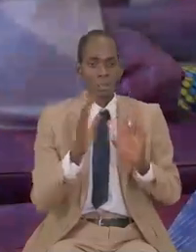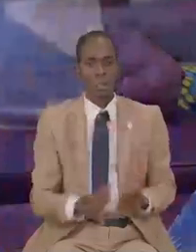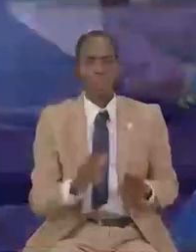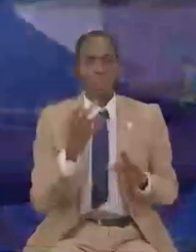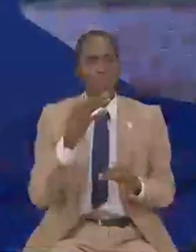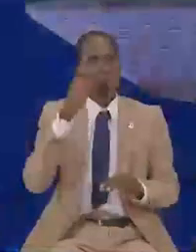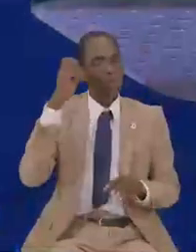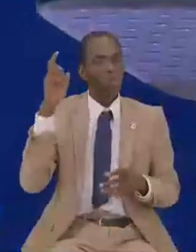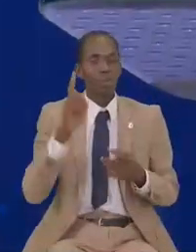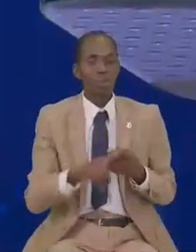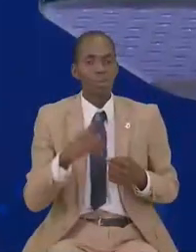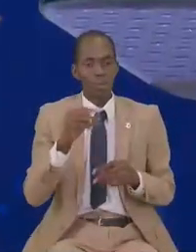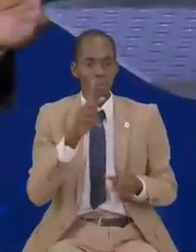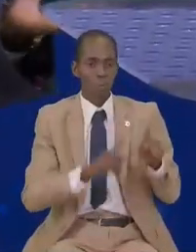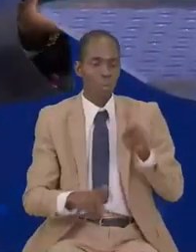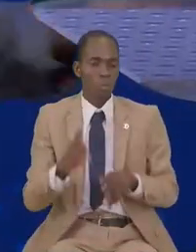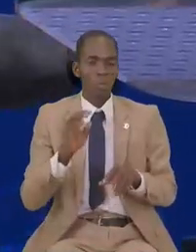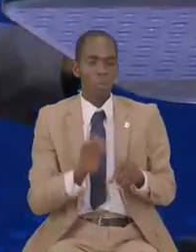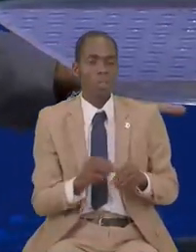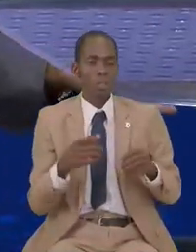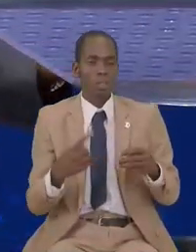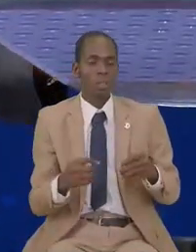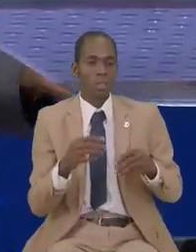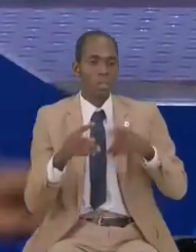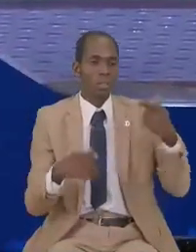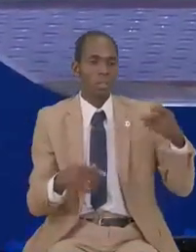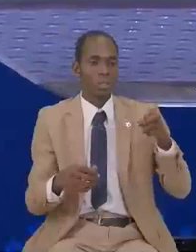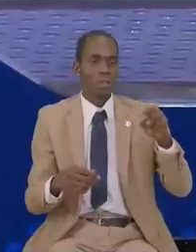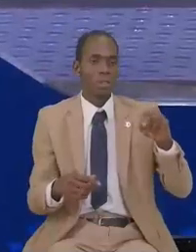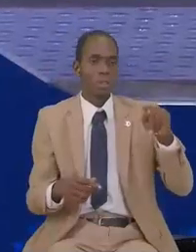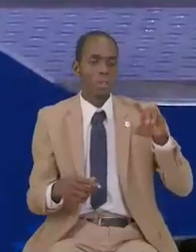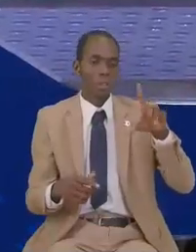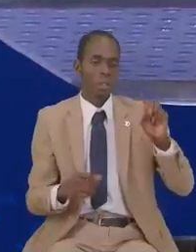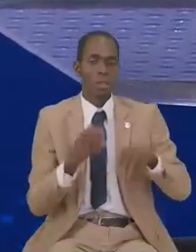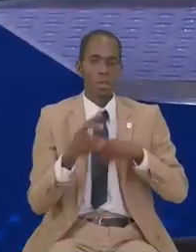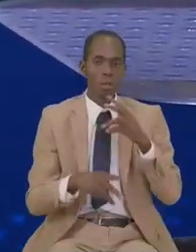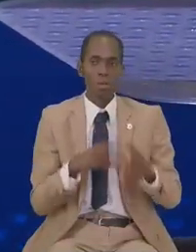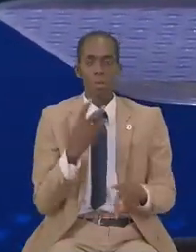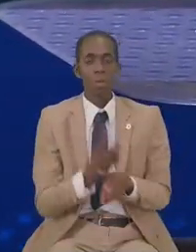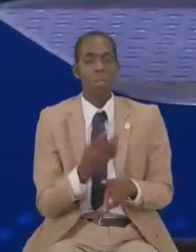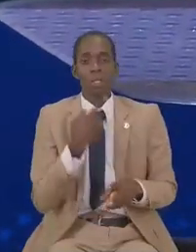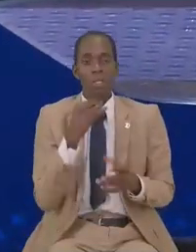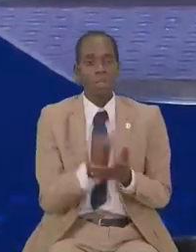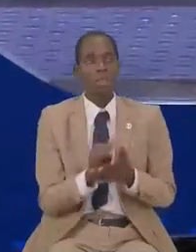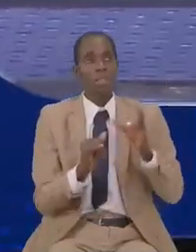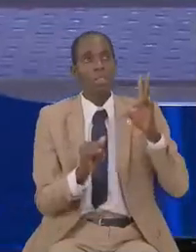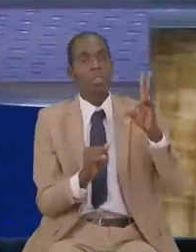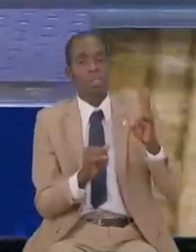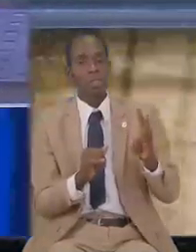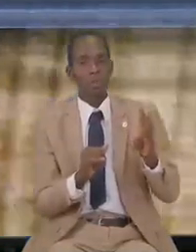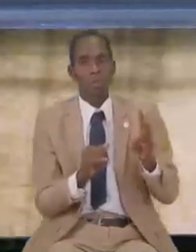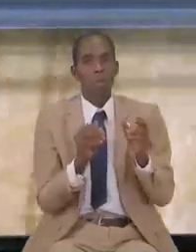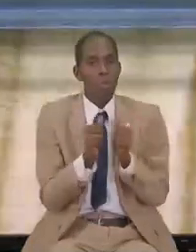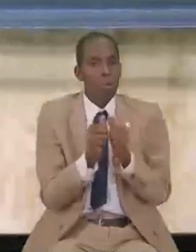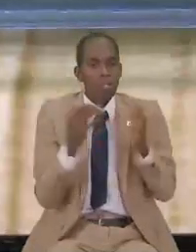aussi montrer les prophéties aux enfants d'Israël, soit 10 ans, sont déterminés sur